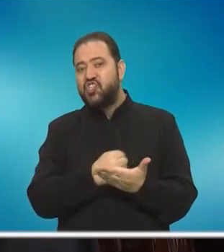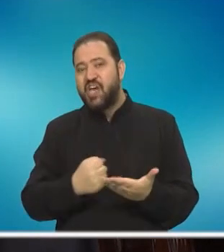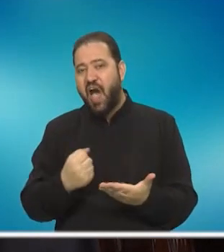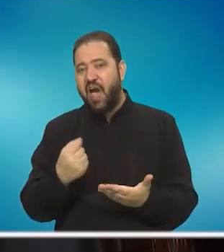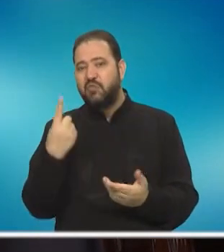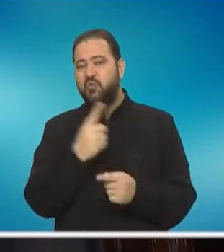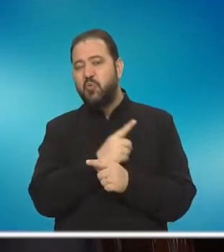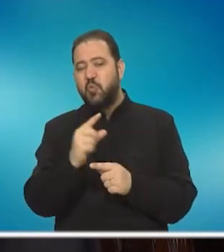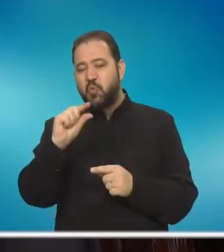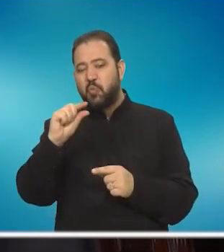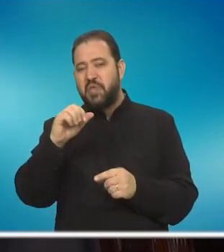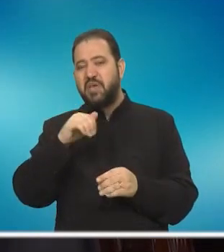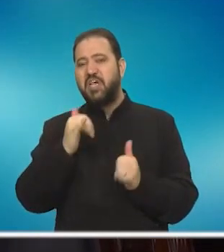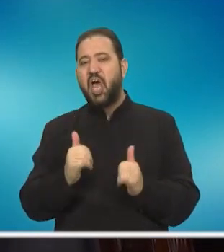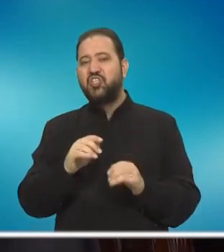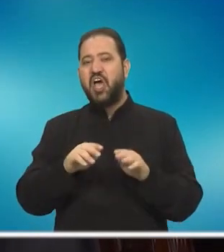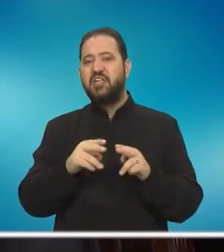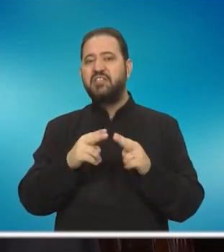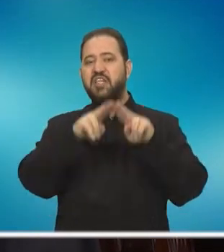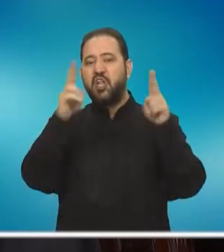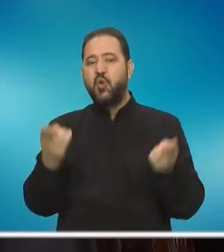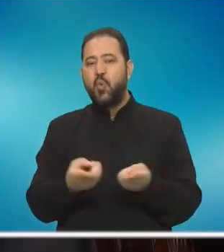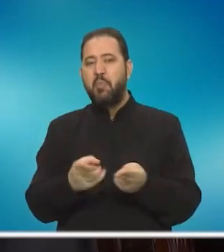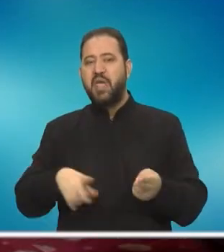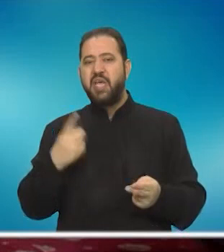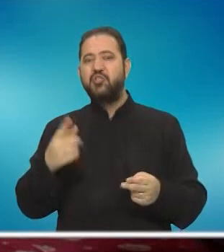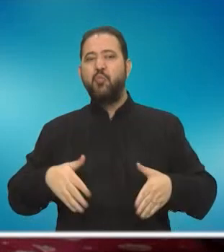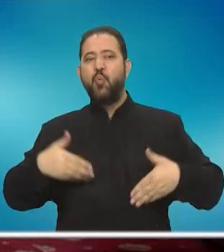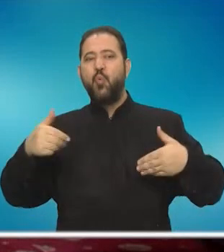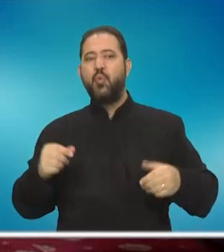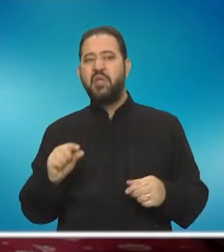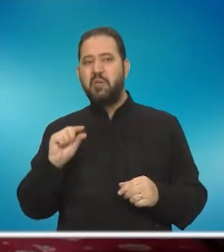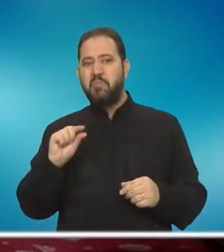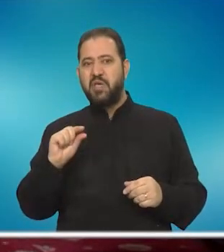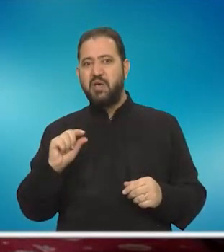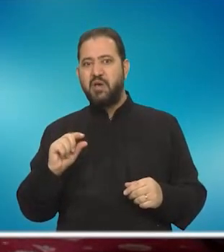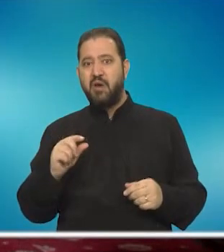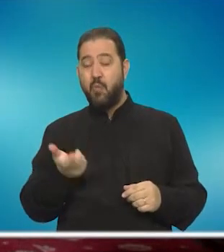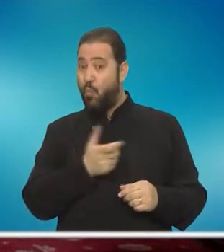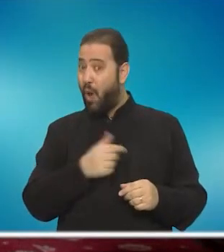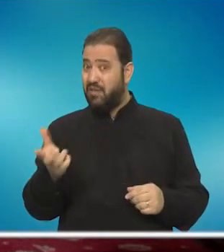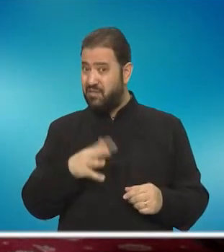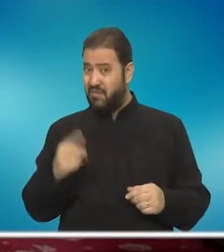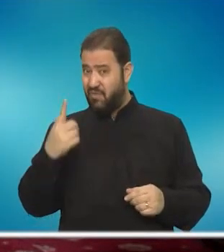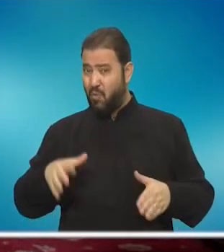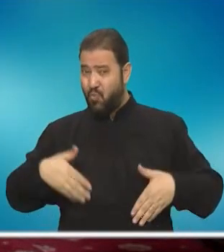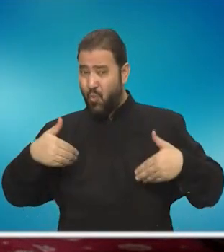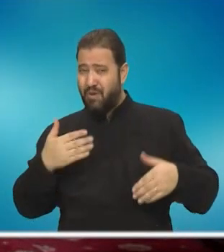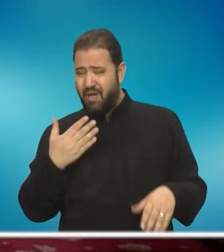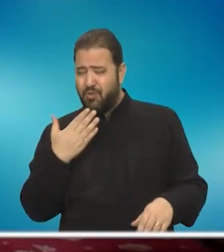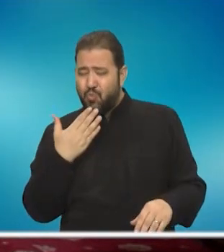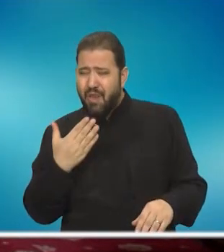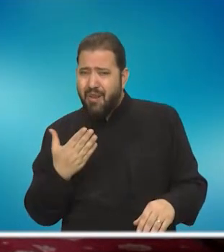lumea materială este o bucurie trecătoare, poate deveni ca o bucurie dureroasă, pentru că începe